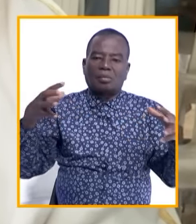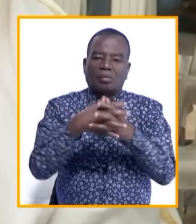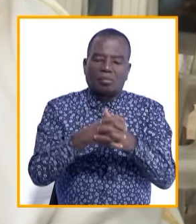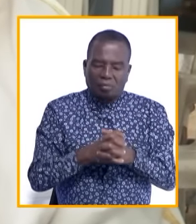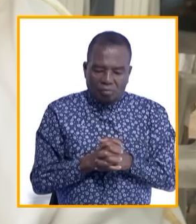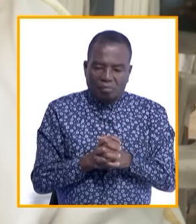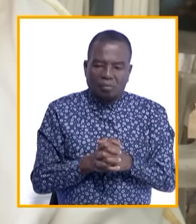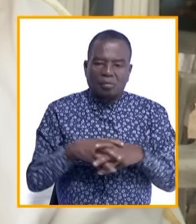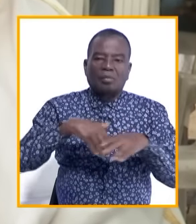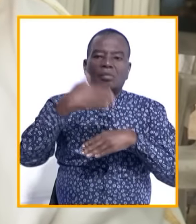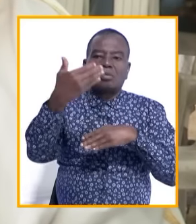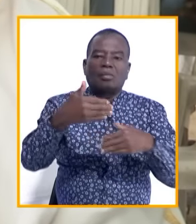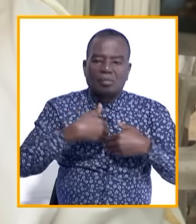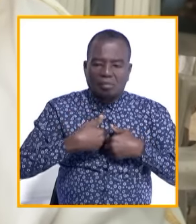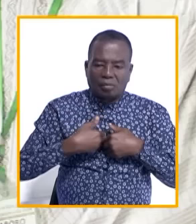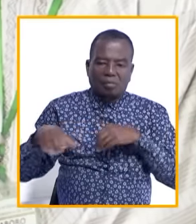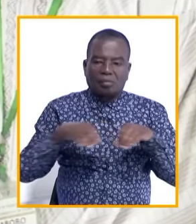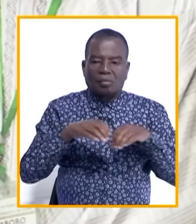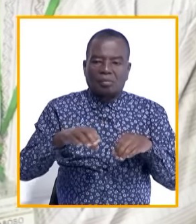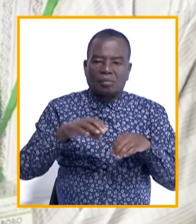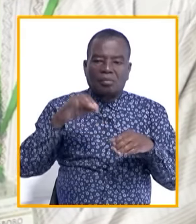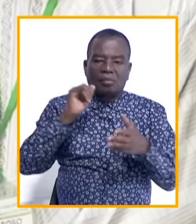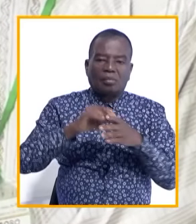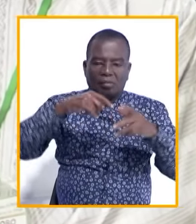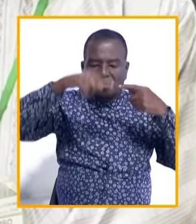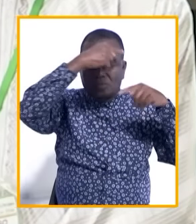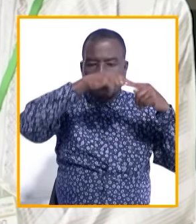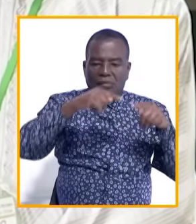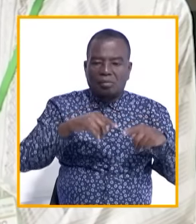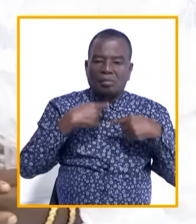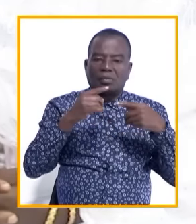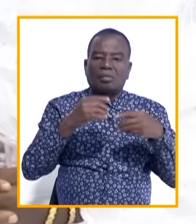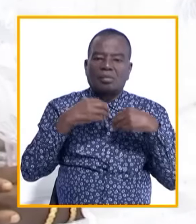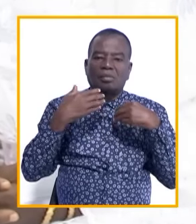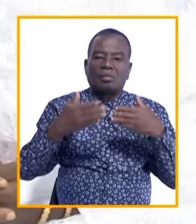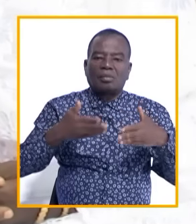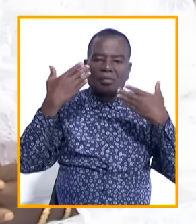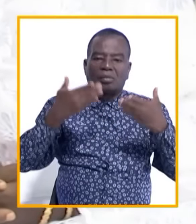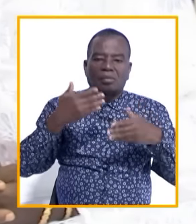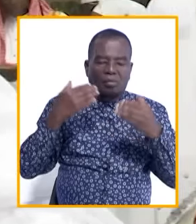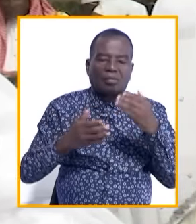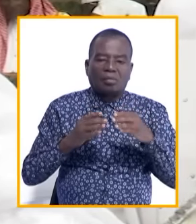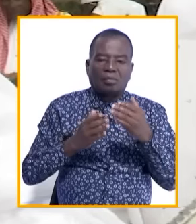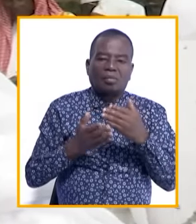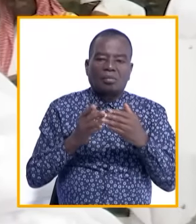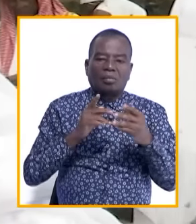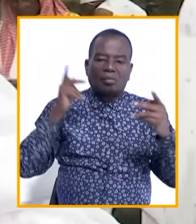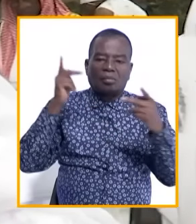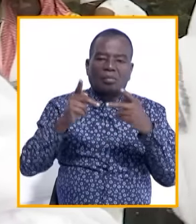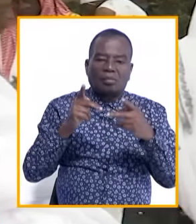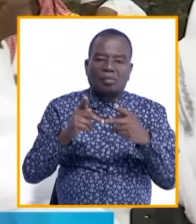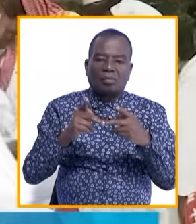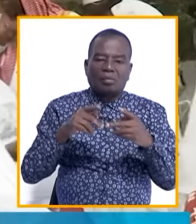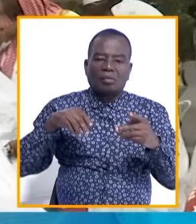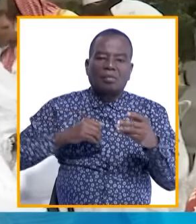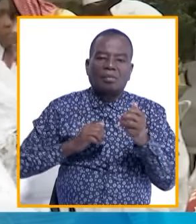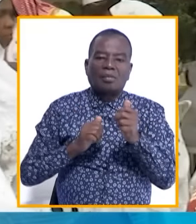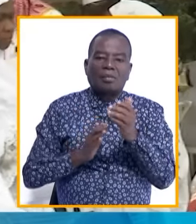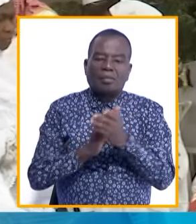la communauté à être unie. Après avoir donc accompli le cinquième pilier de l'islam, ces pèlerins expriment leur gratitude pour la